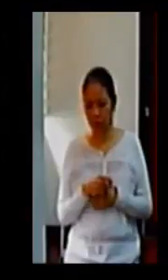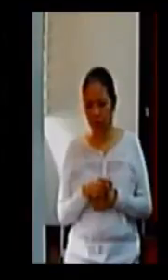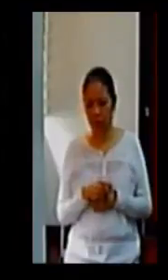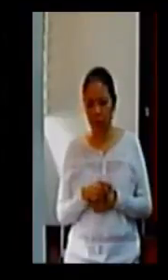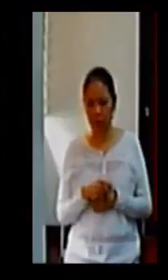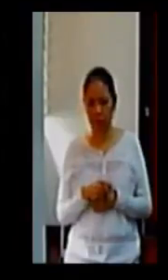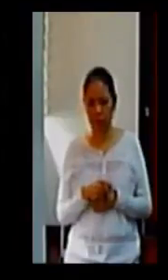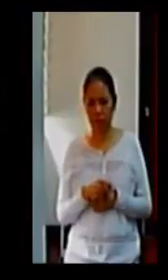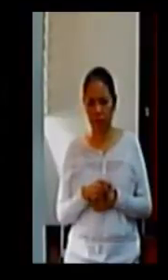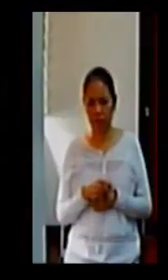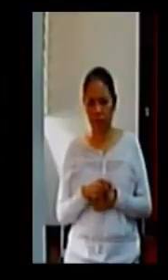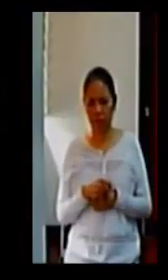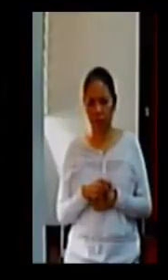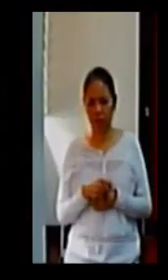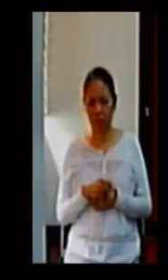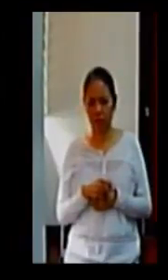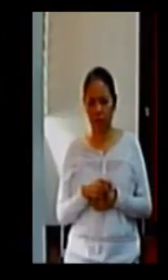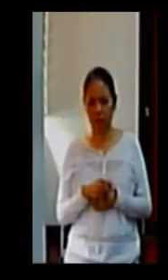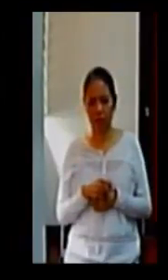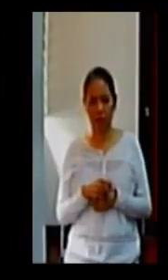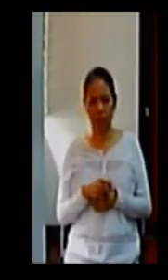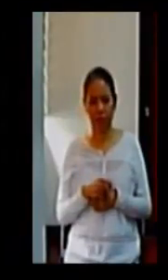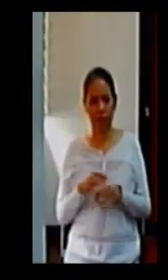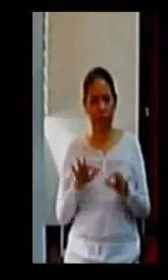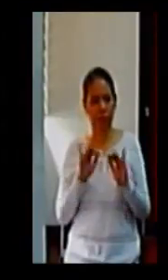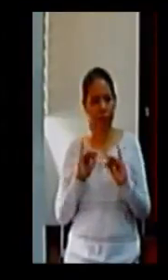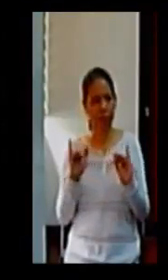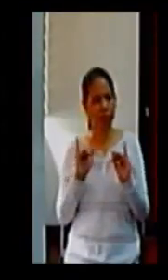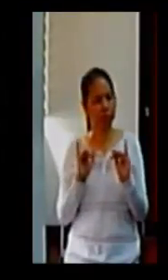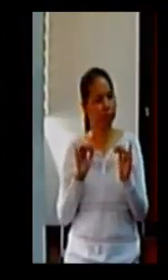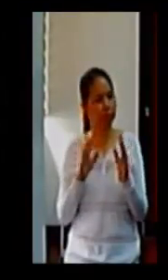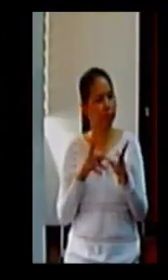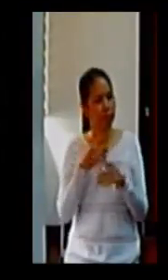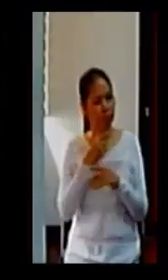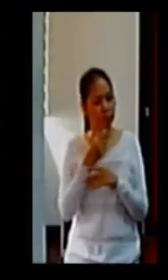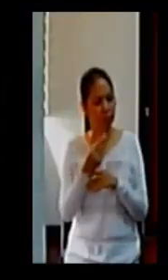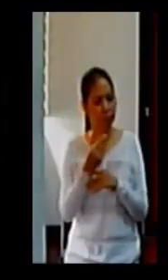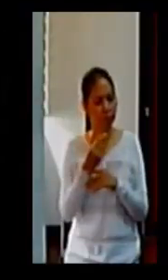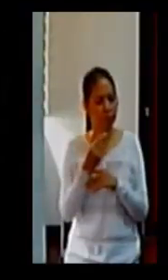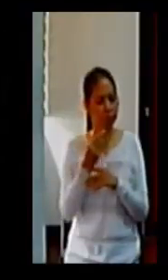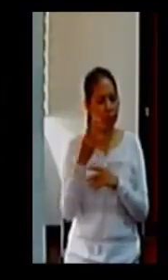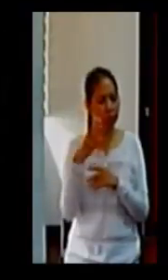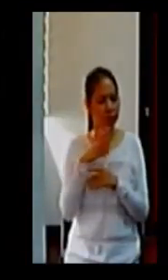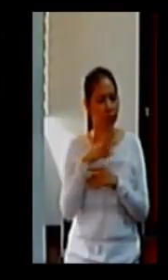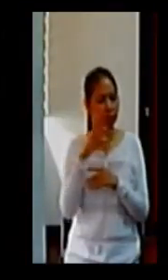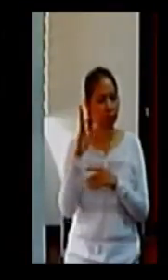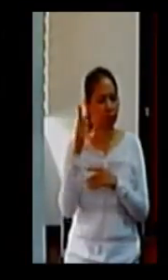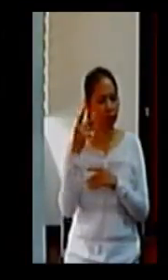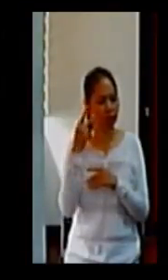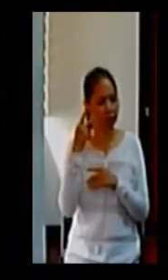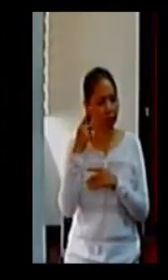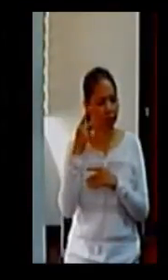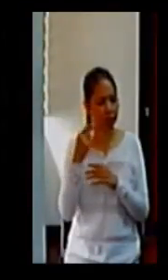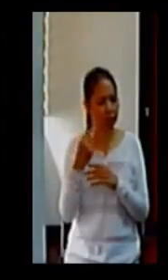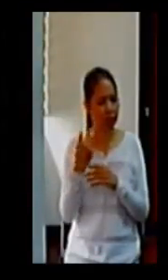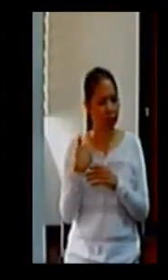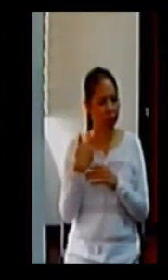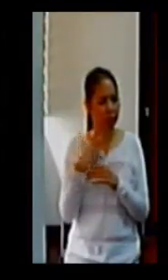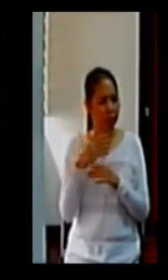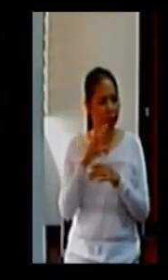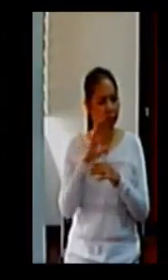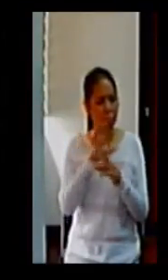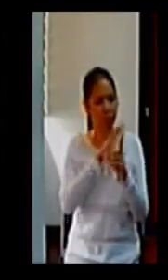sa inyo, katulad ng sinabi ni Commissioner Karen, naapektuhan talaga ang inyong mga tradisyon at culture,